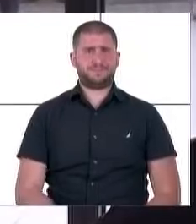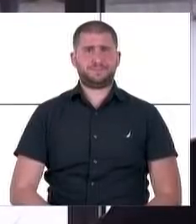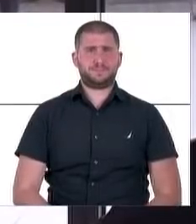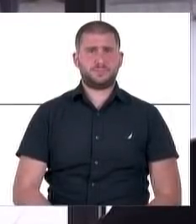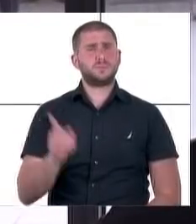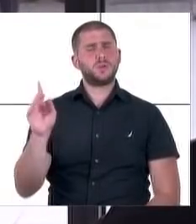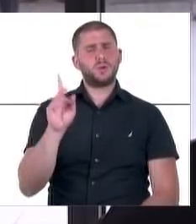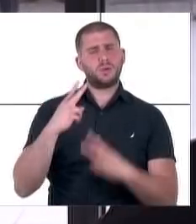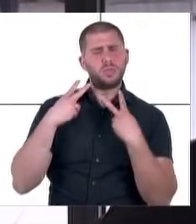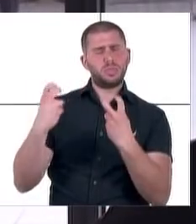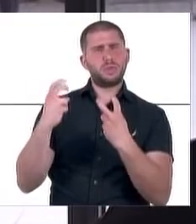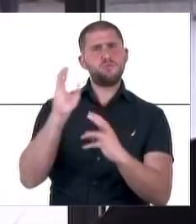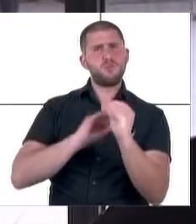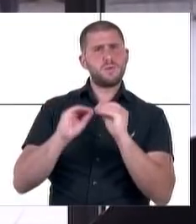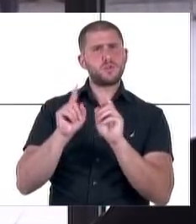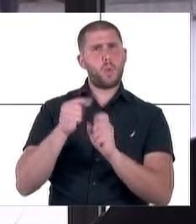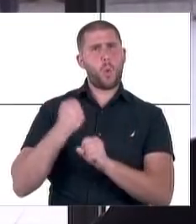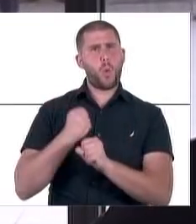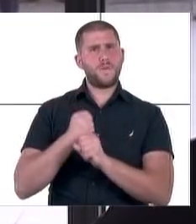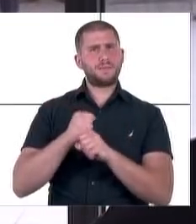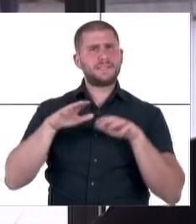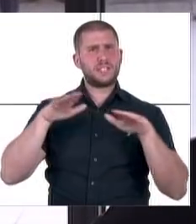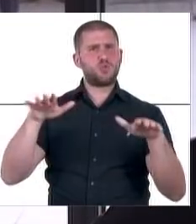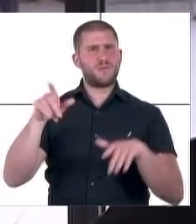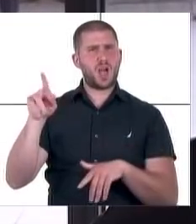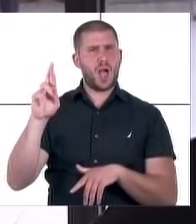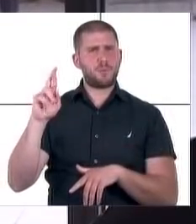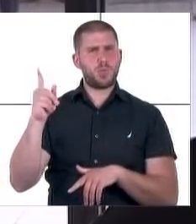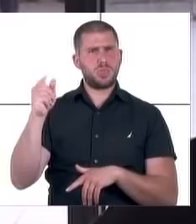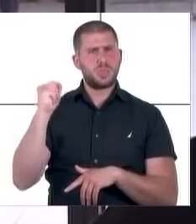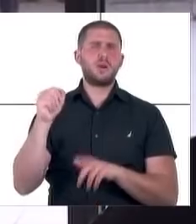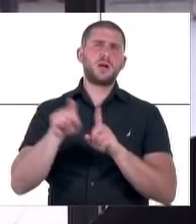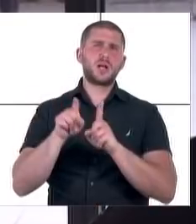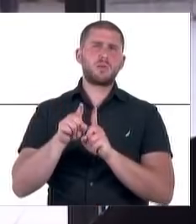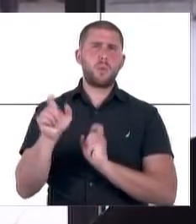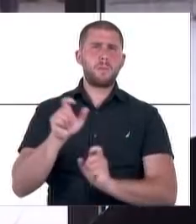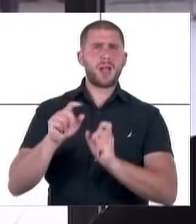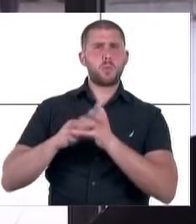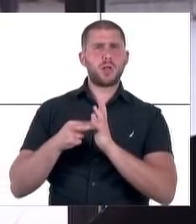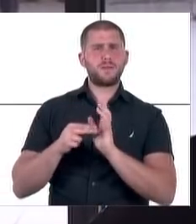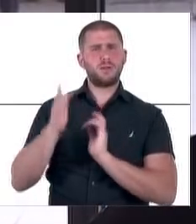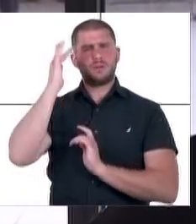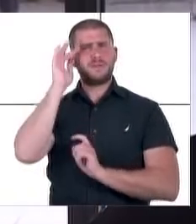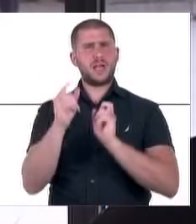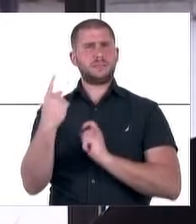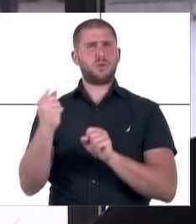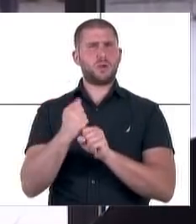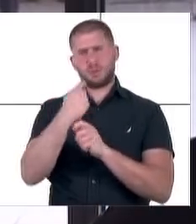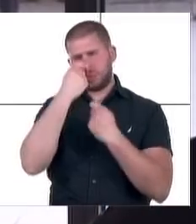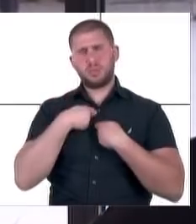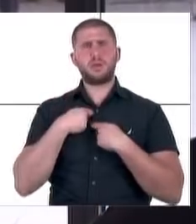משתמש בנו ובעובדים, שזה תופעה המון, כמגן אנושי, פוליטי ואישי של עצמו. הוא עושה בנו כאבת נפשו.